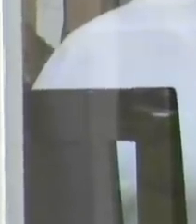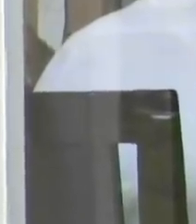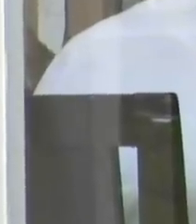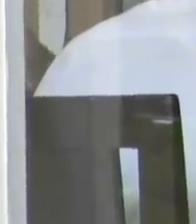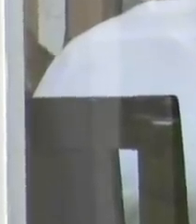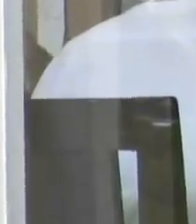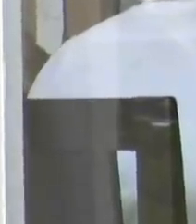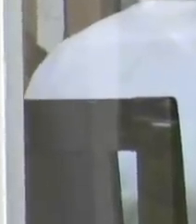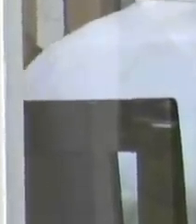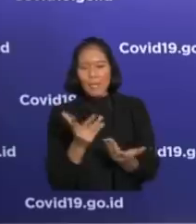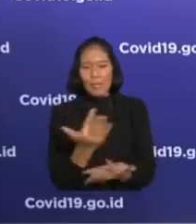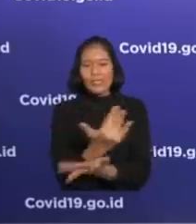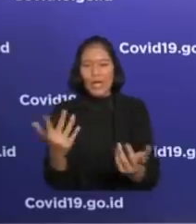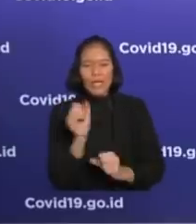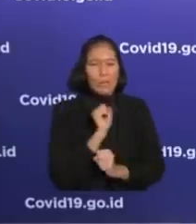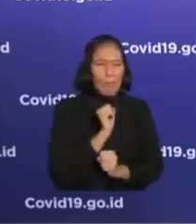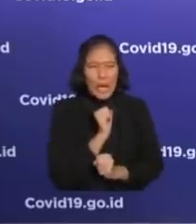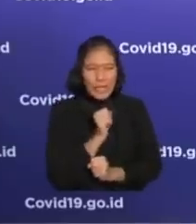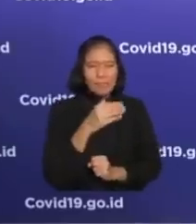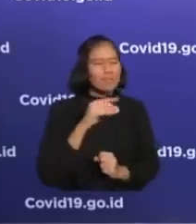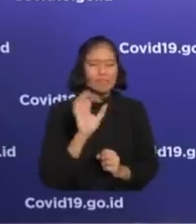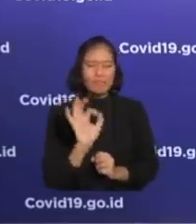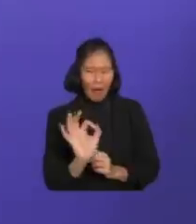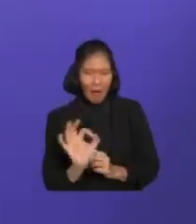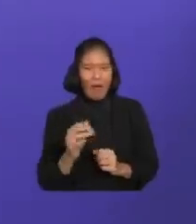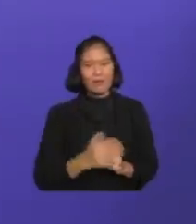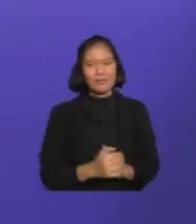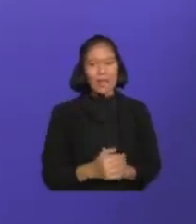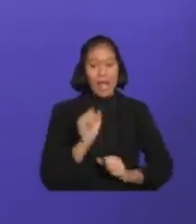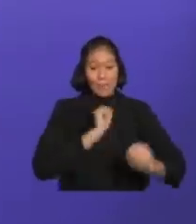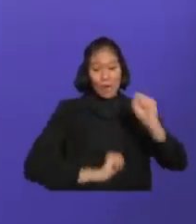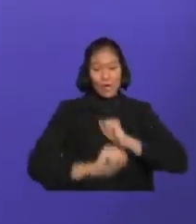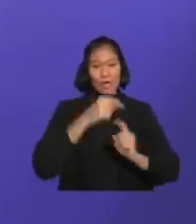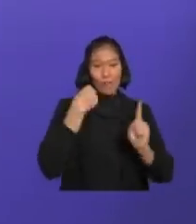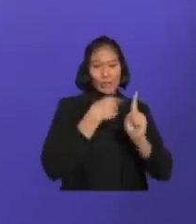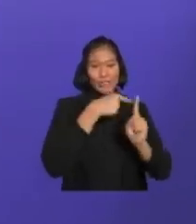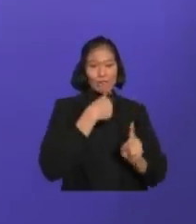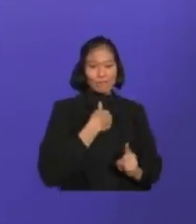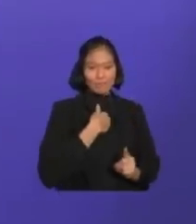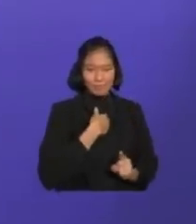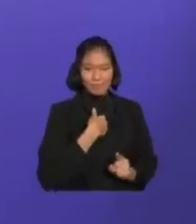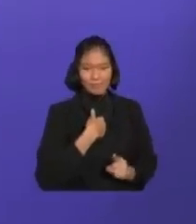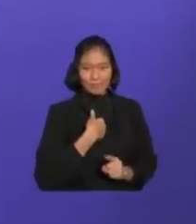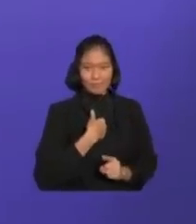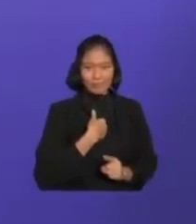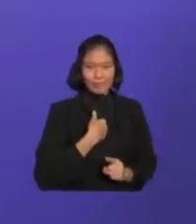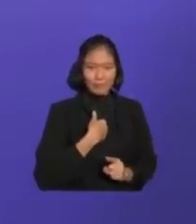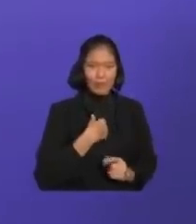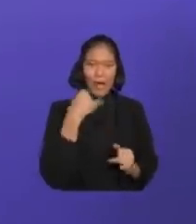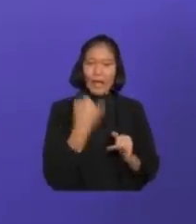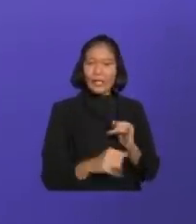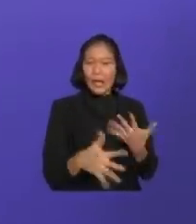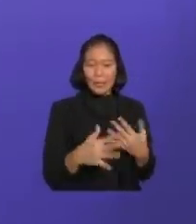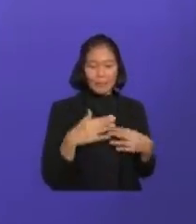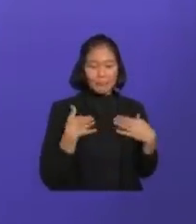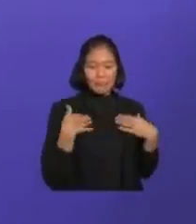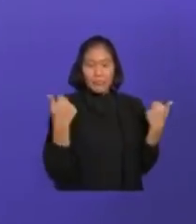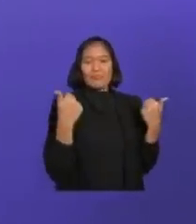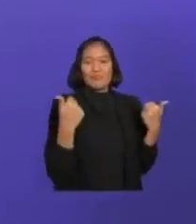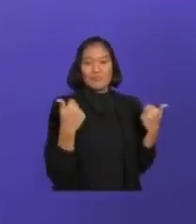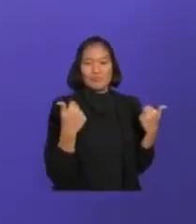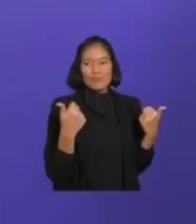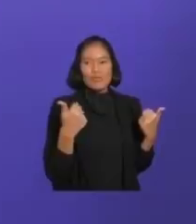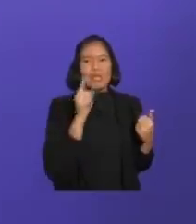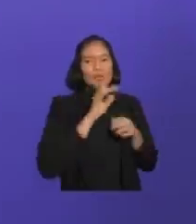di masyarakat sih sebenarnya melakukan hal yang positif itu juga membuat saya akhirnya jadi sembuh karena